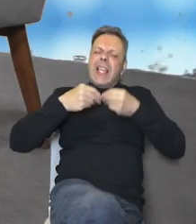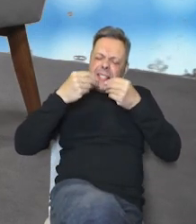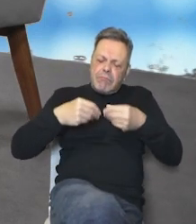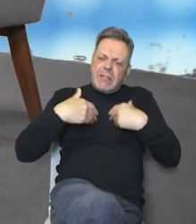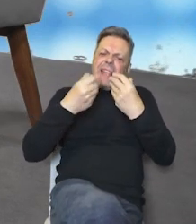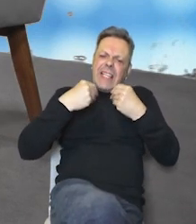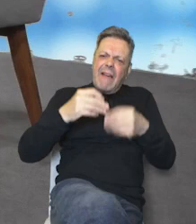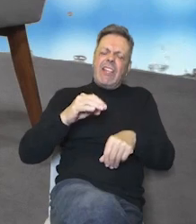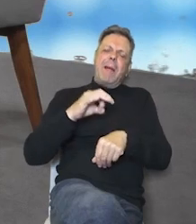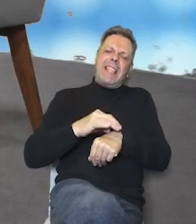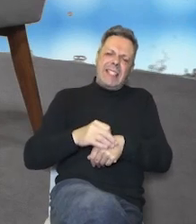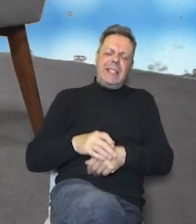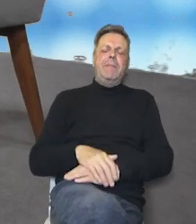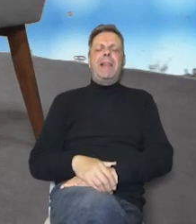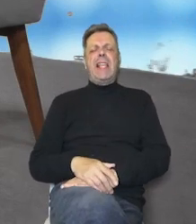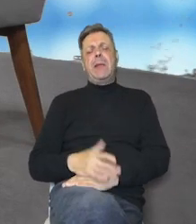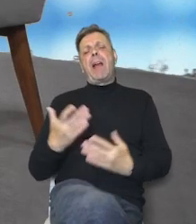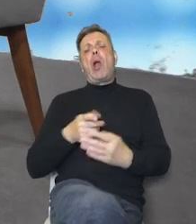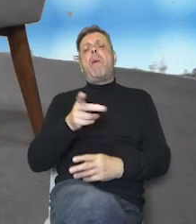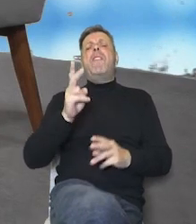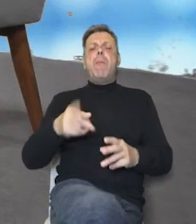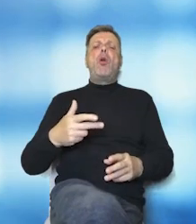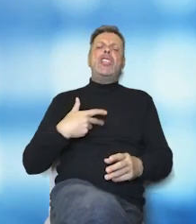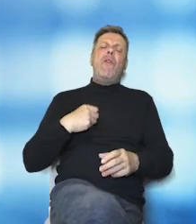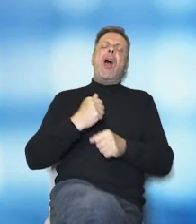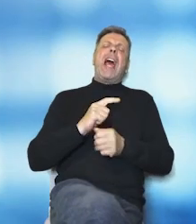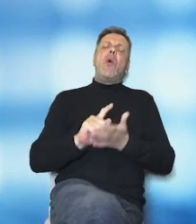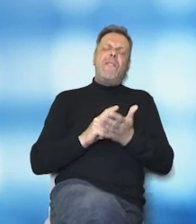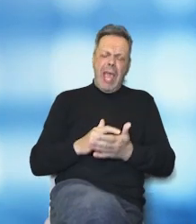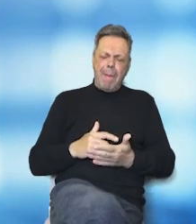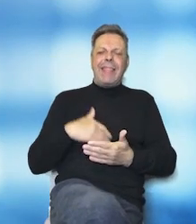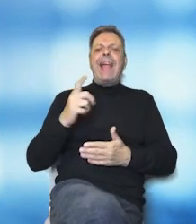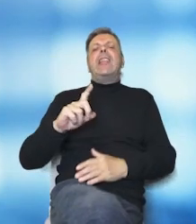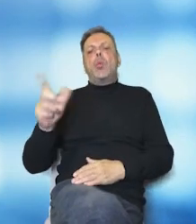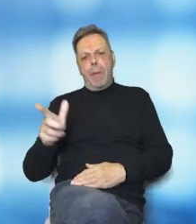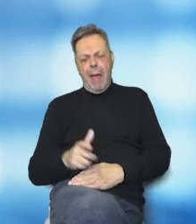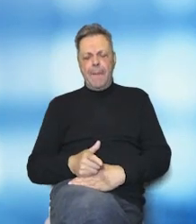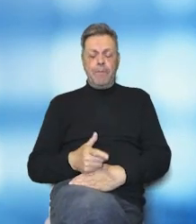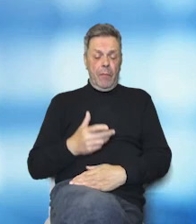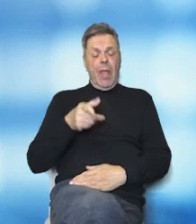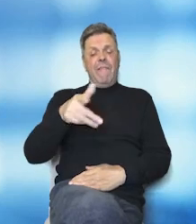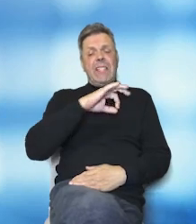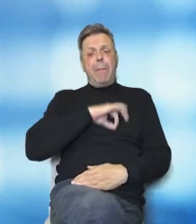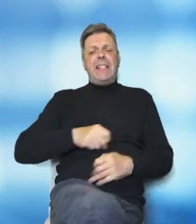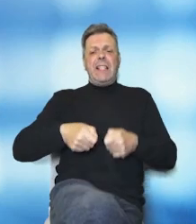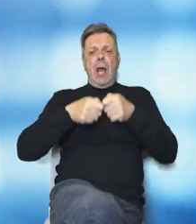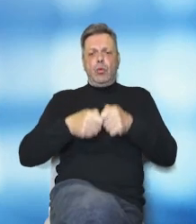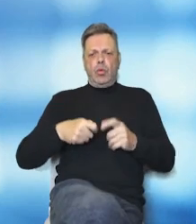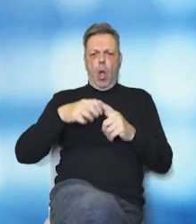zamaraju, da svoje dragocjeno vrijeme možete prepustiti drugima. Budući da ste predsjednica udruge